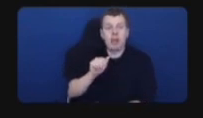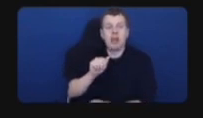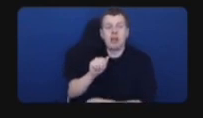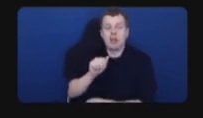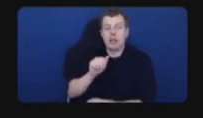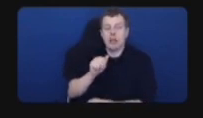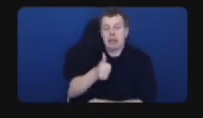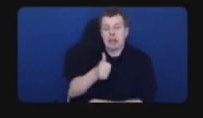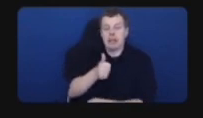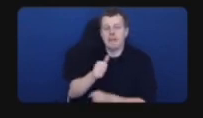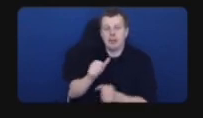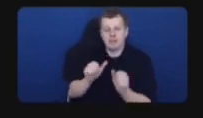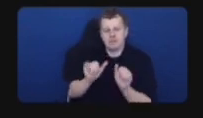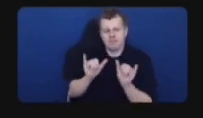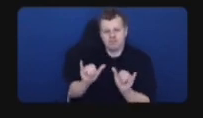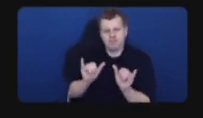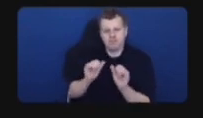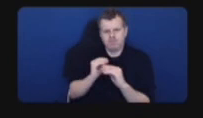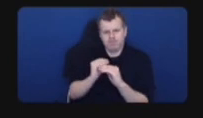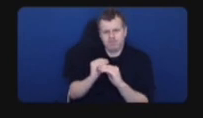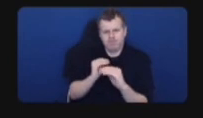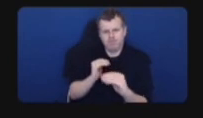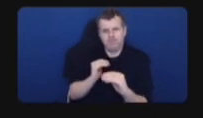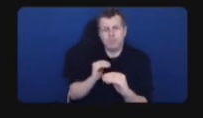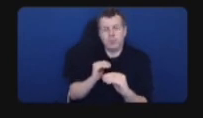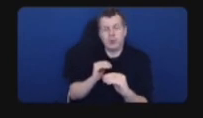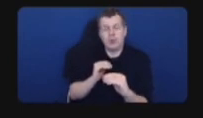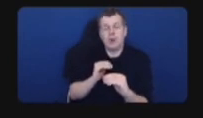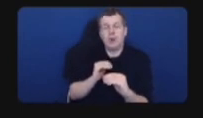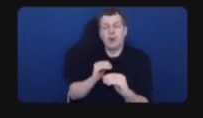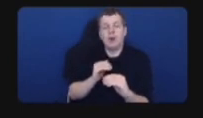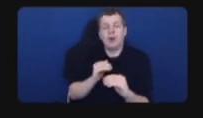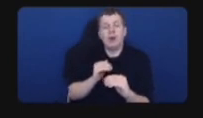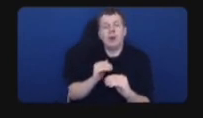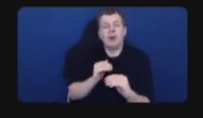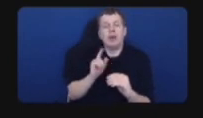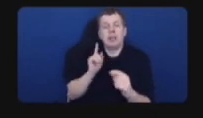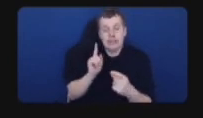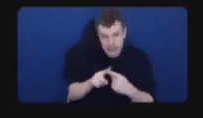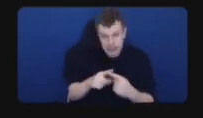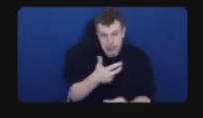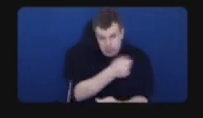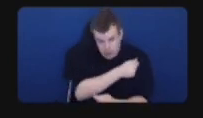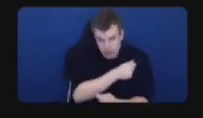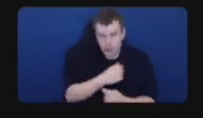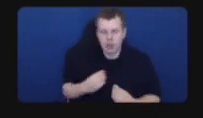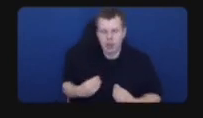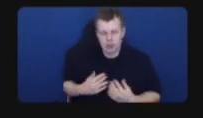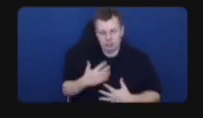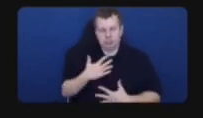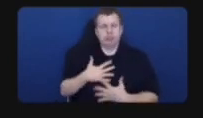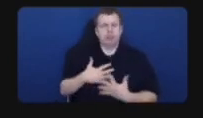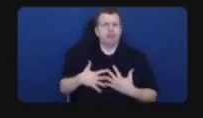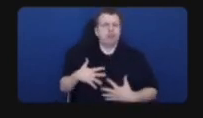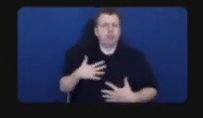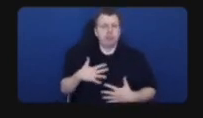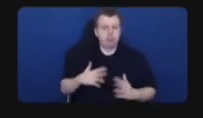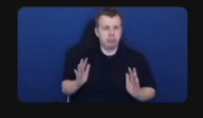这些真的是有危险的成分。 其实疫苗里面呢, 它是有一些盐, 普通的盐, 糖分, 这些,